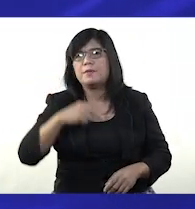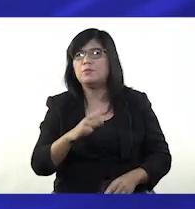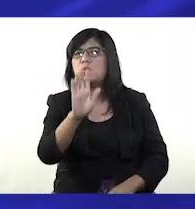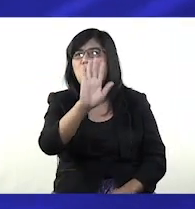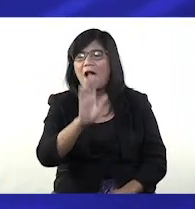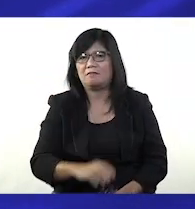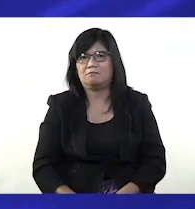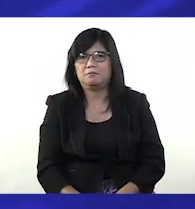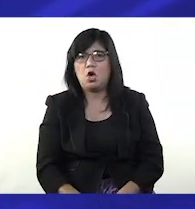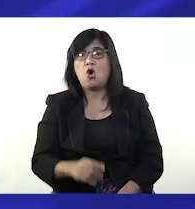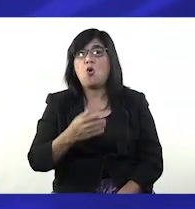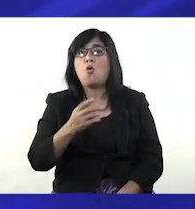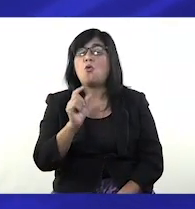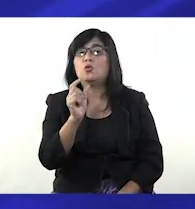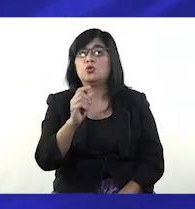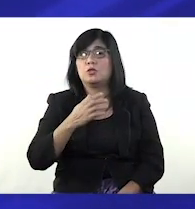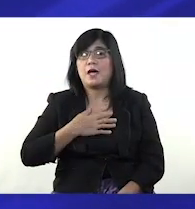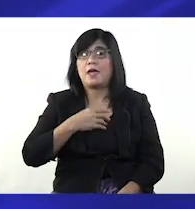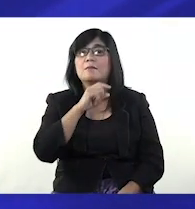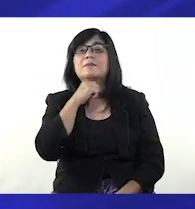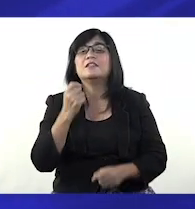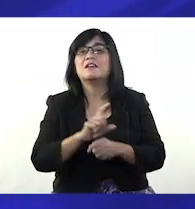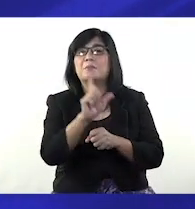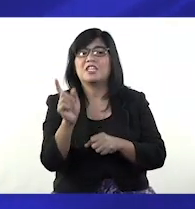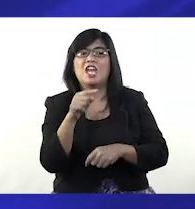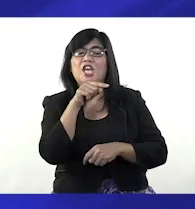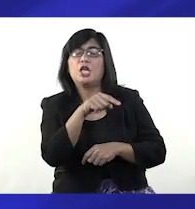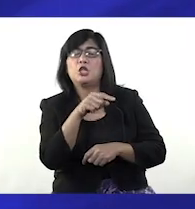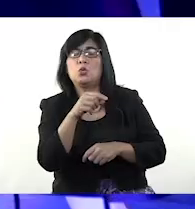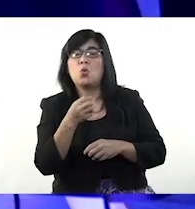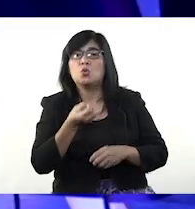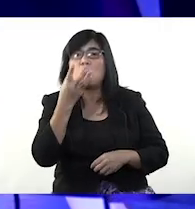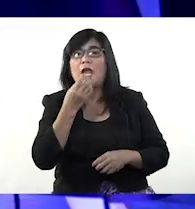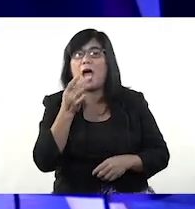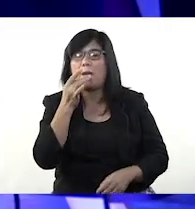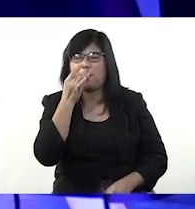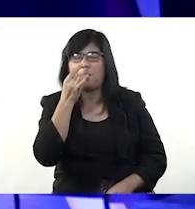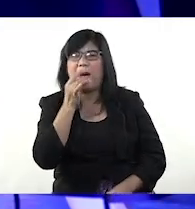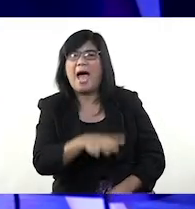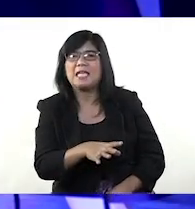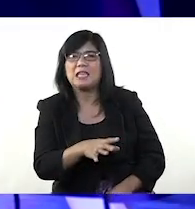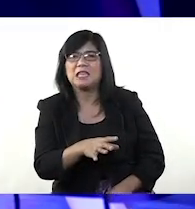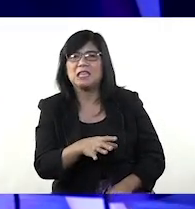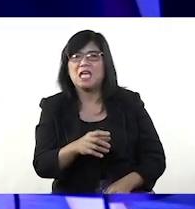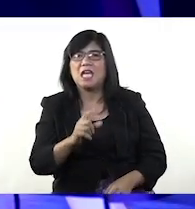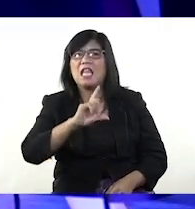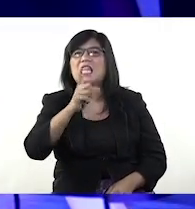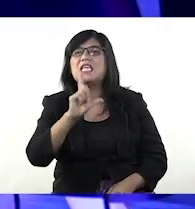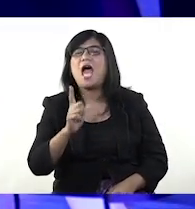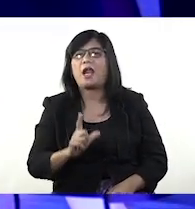Hai buat saya itu suara keliaran dan suara kepahitan sudah kita dipanggil dimanapun